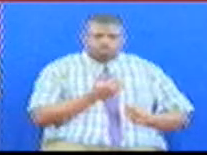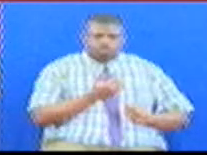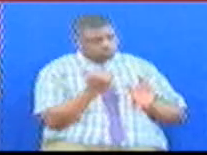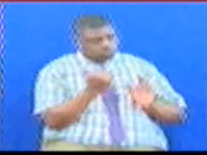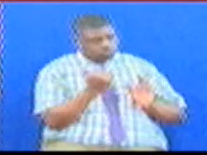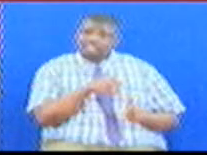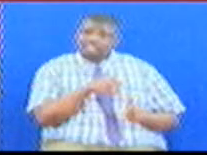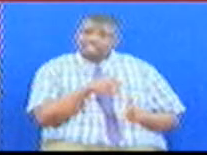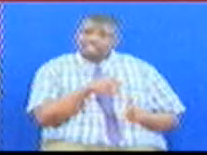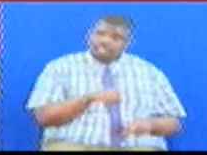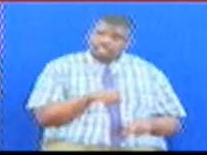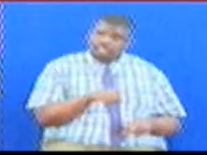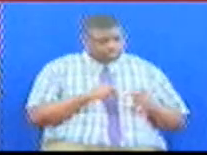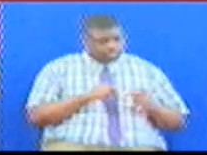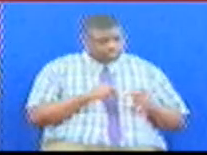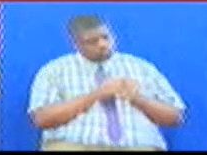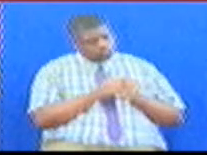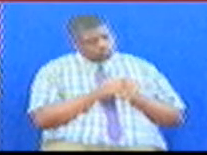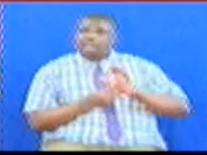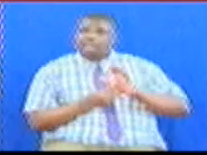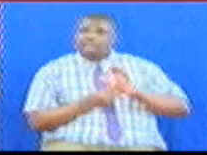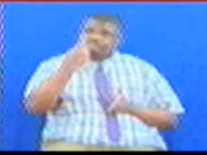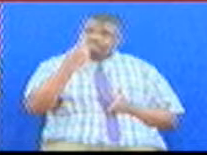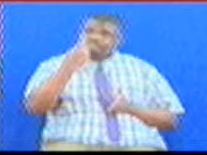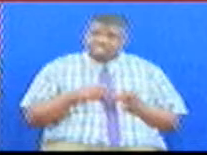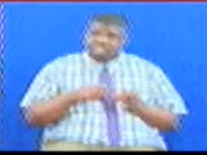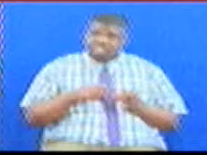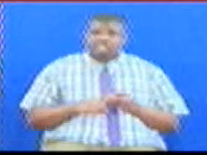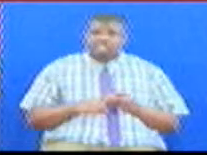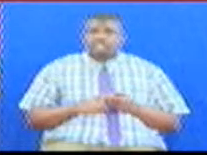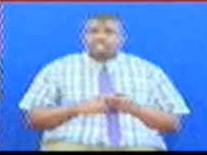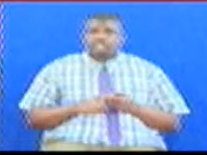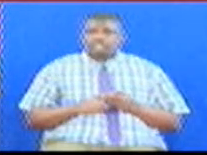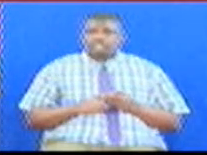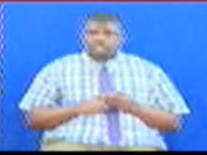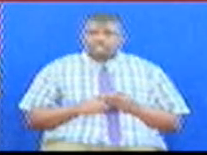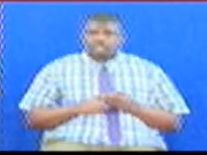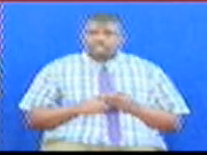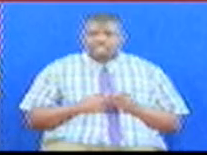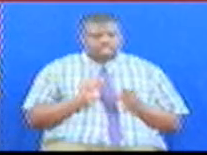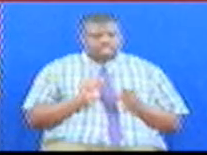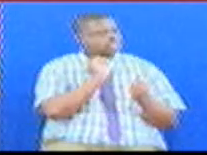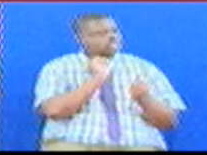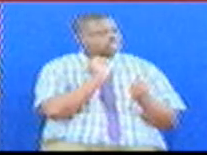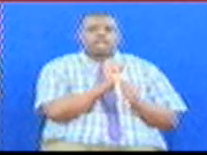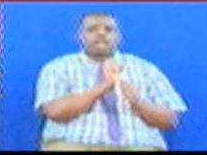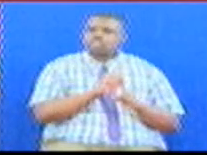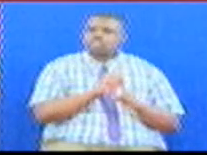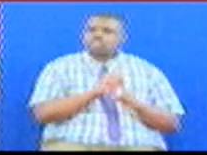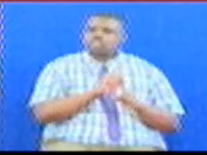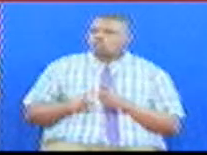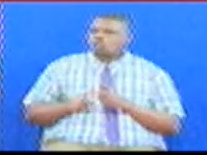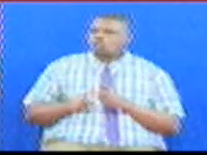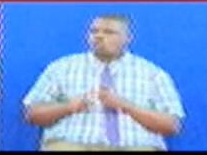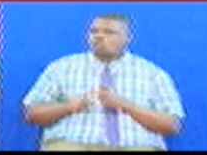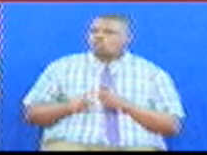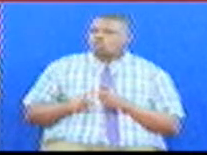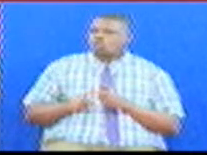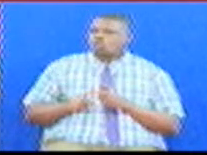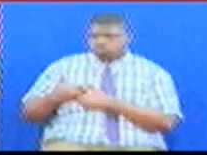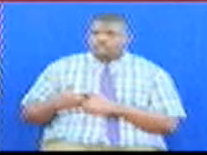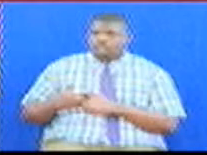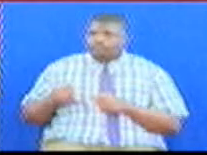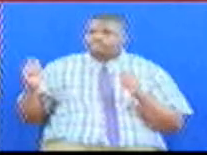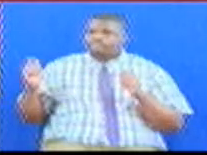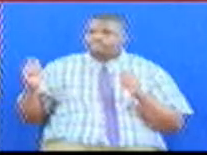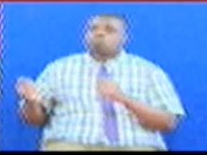hii, fungu vya 18 vya kutoza faini, vya kwenda jela, lakini sio kutaifisha mifugo. Tangu tumeanza kuona,